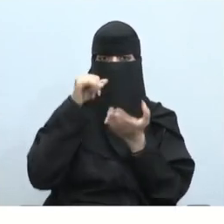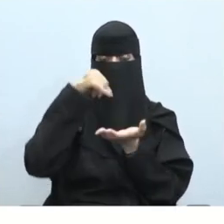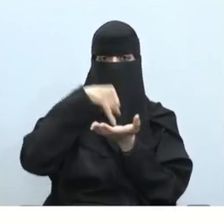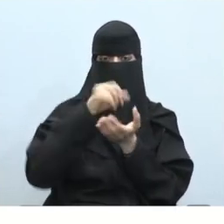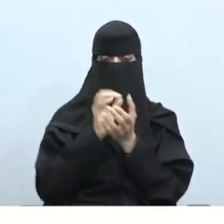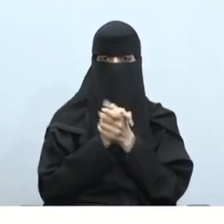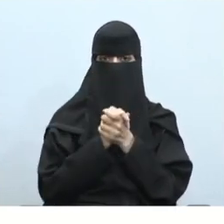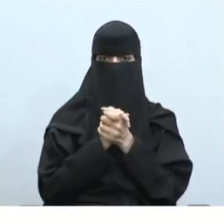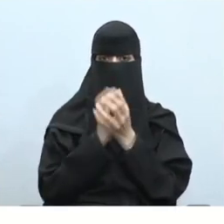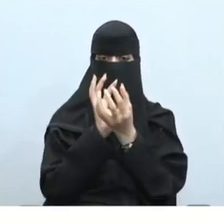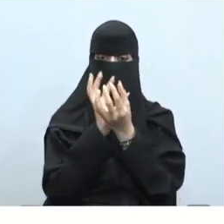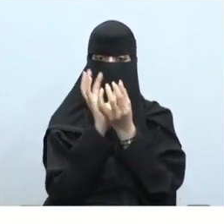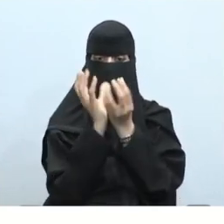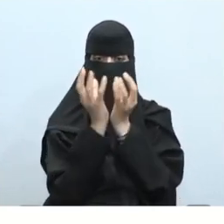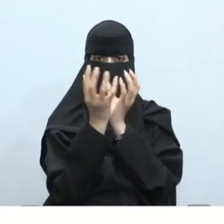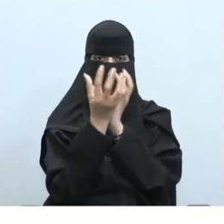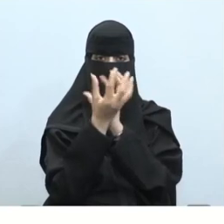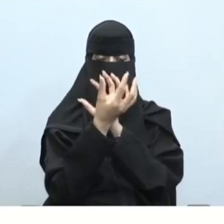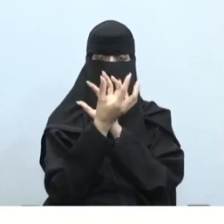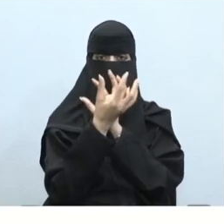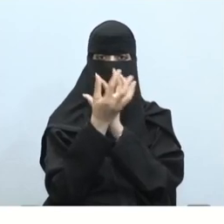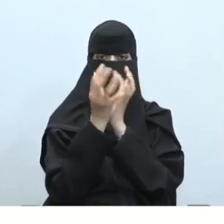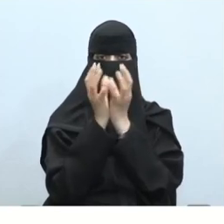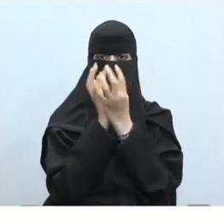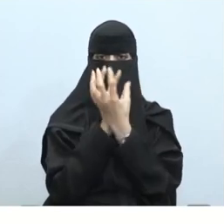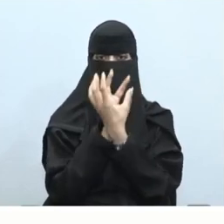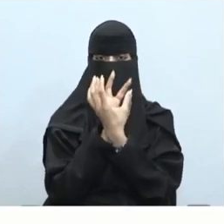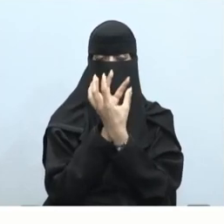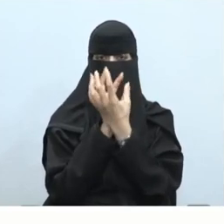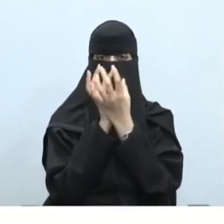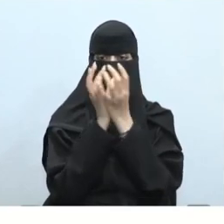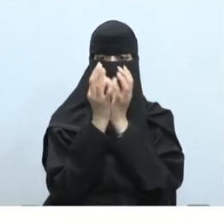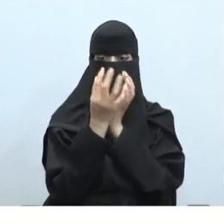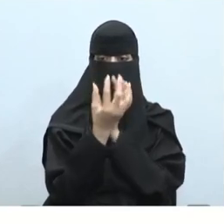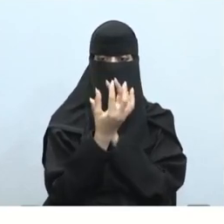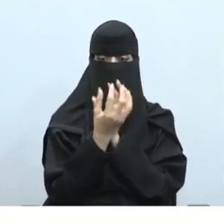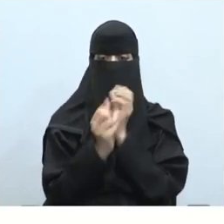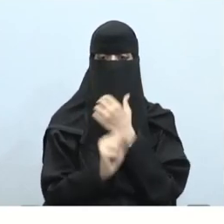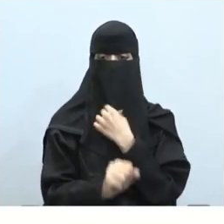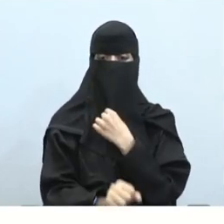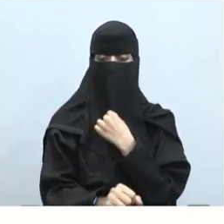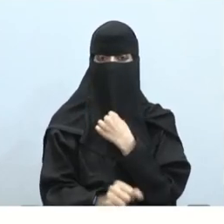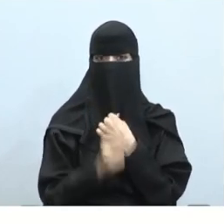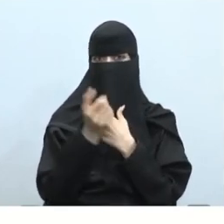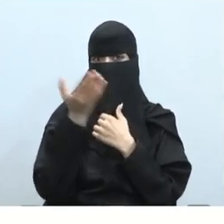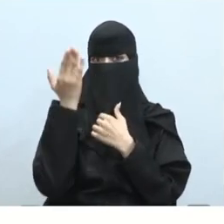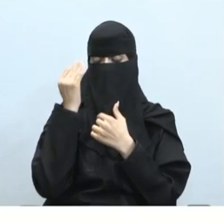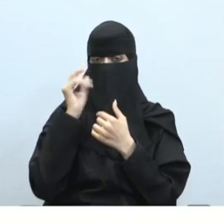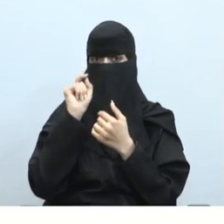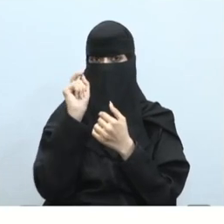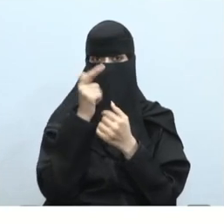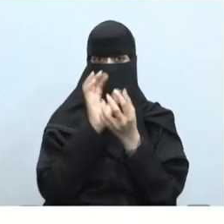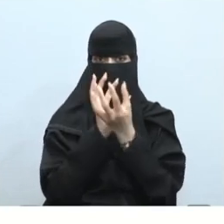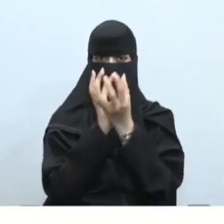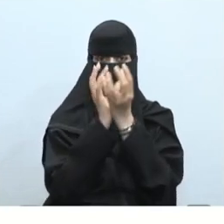حينما تدور الاجسام بشكل دوراني كانت سرعه دورانها